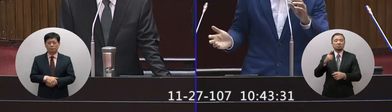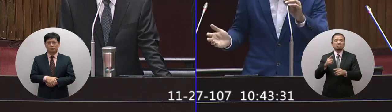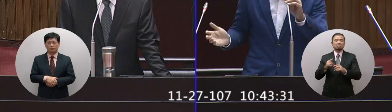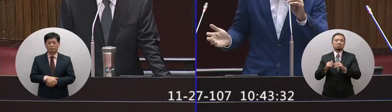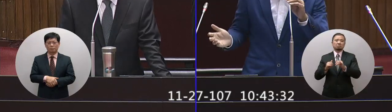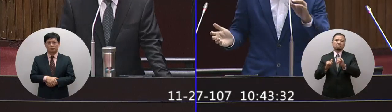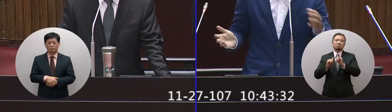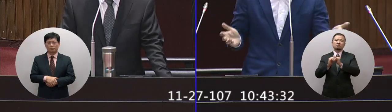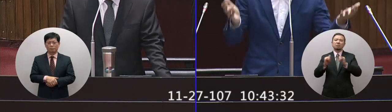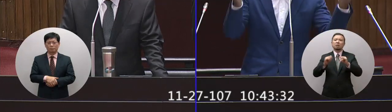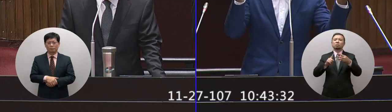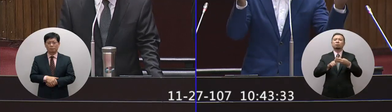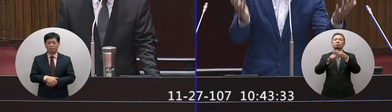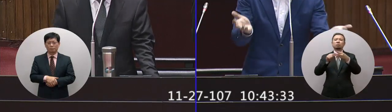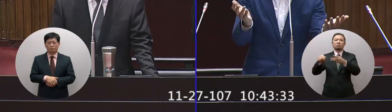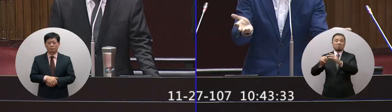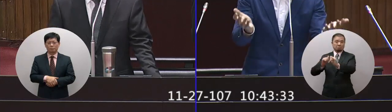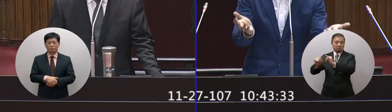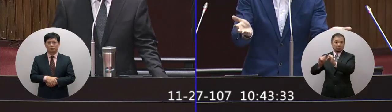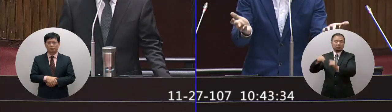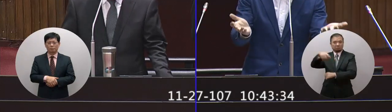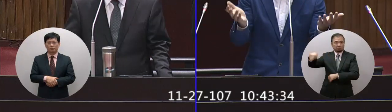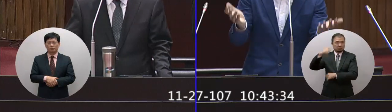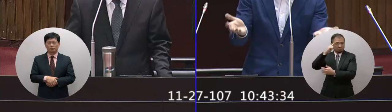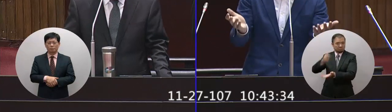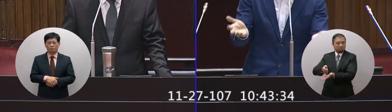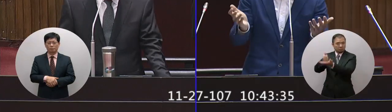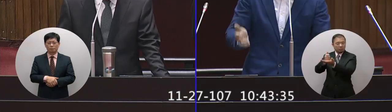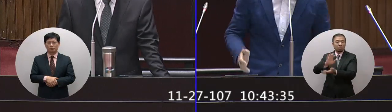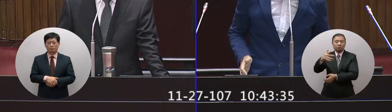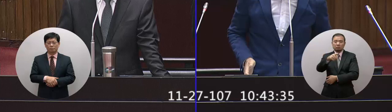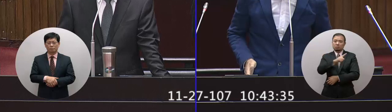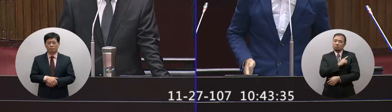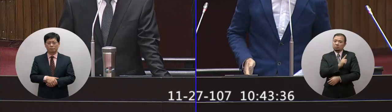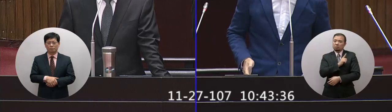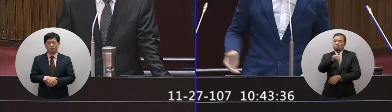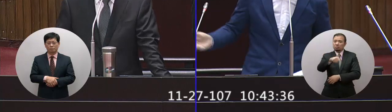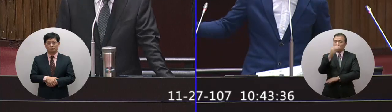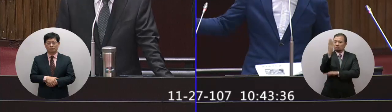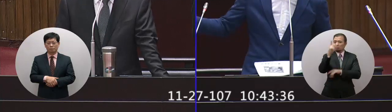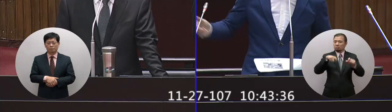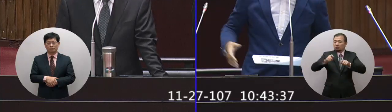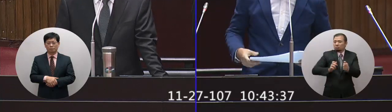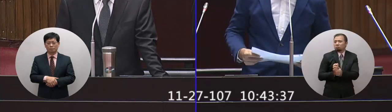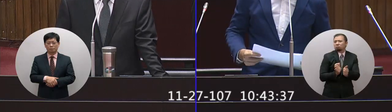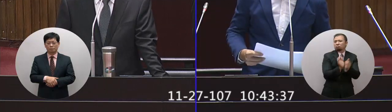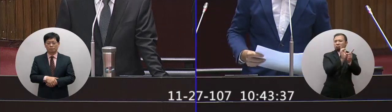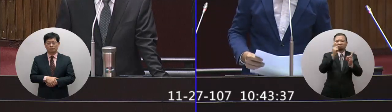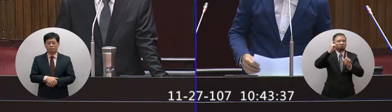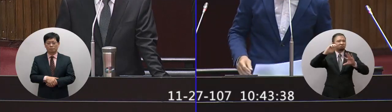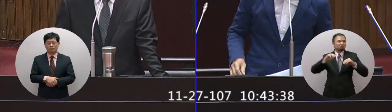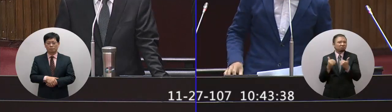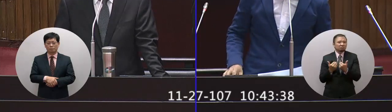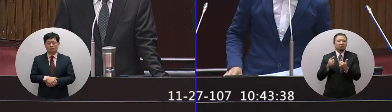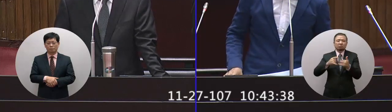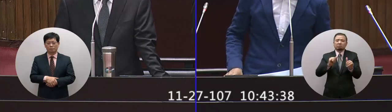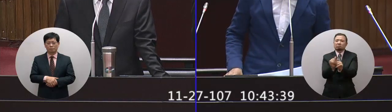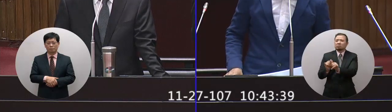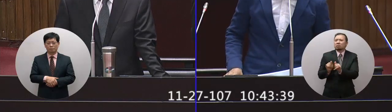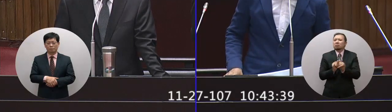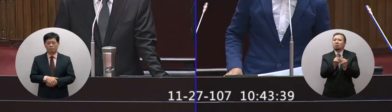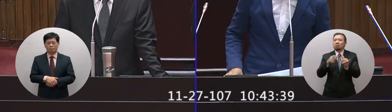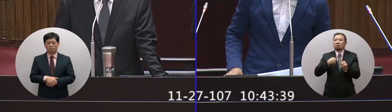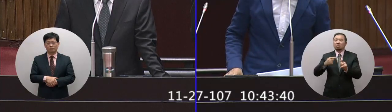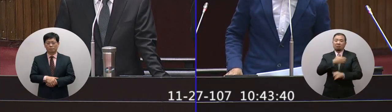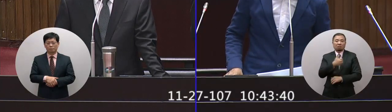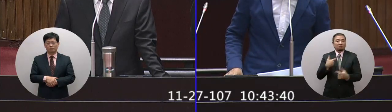大，人民的决定，可是它跟你的施政理念是有很多冲突的嘛。我还没有细谈我们这个几个能源政